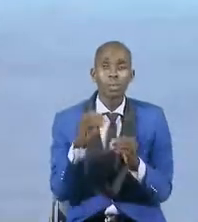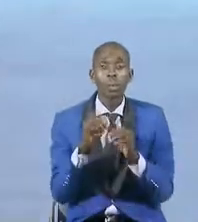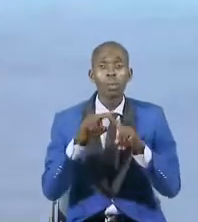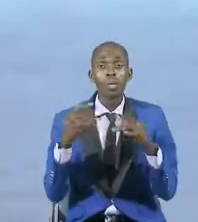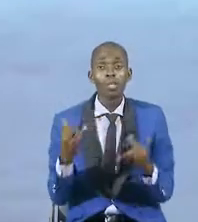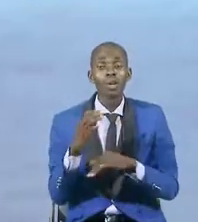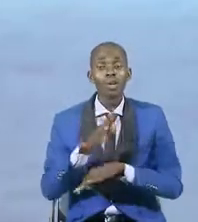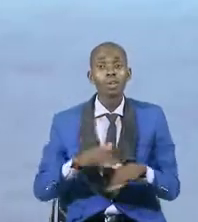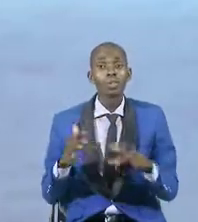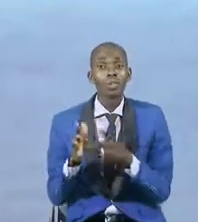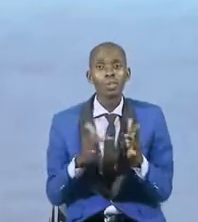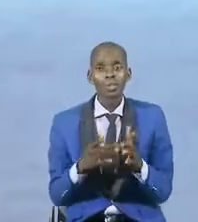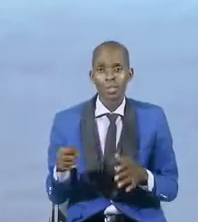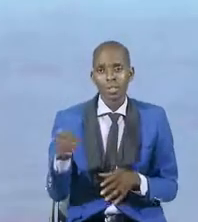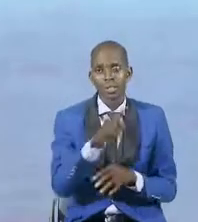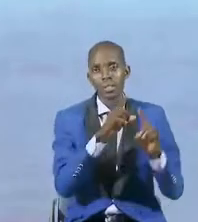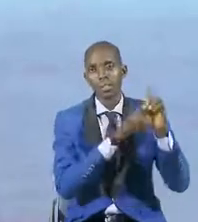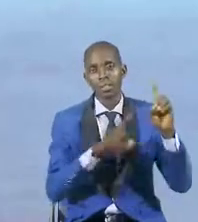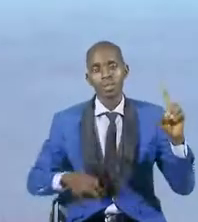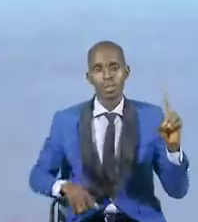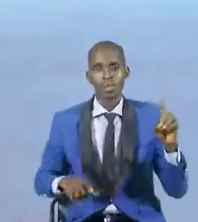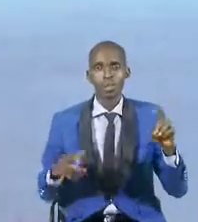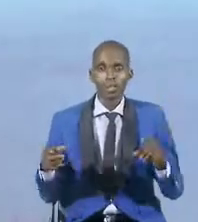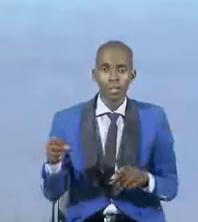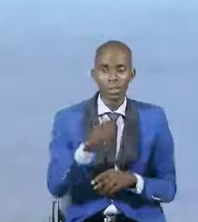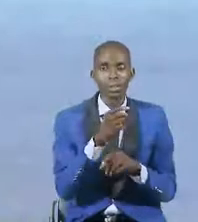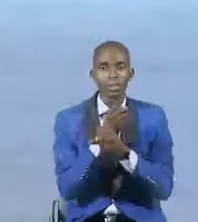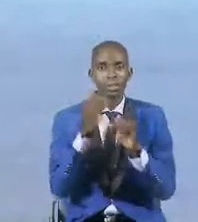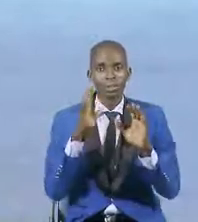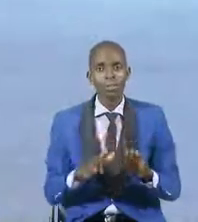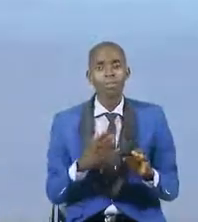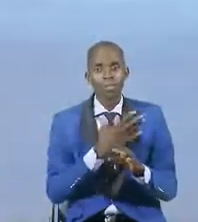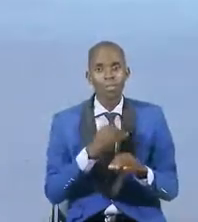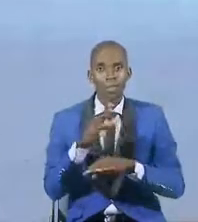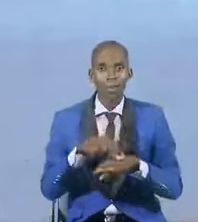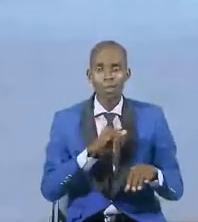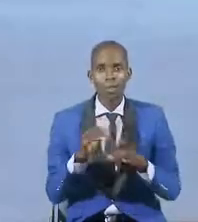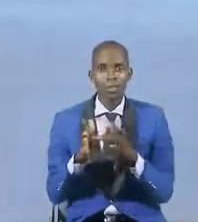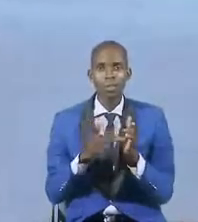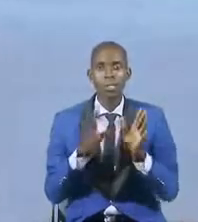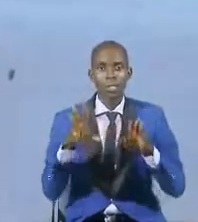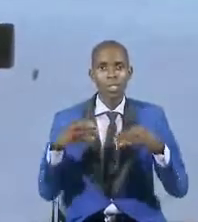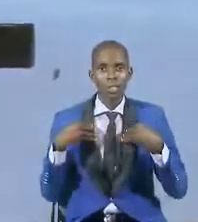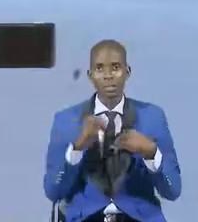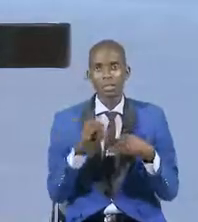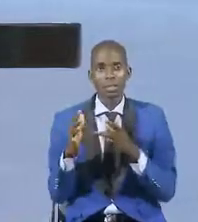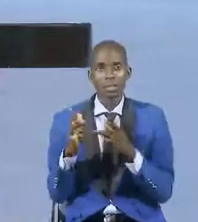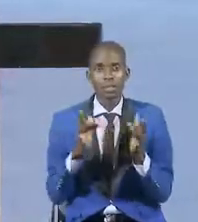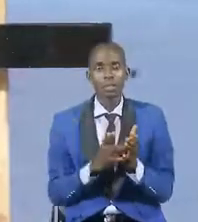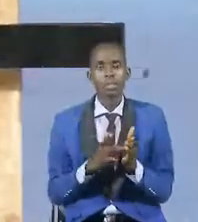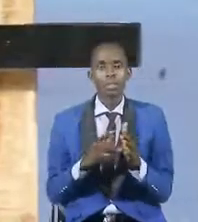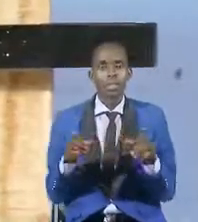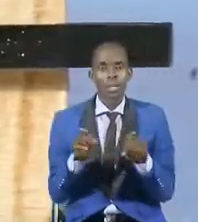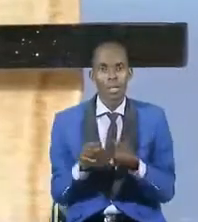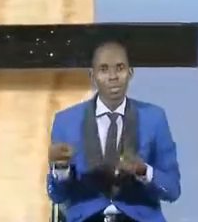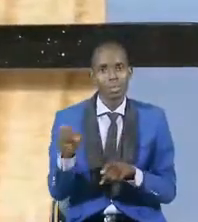le Seigneur, il appelle Jésus leur sauveur. Et il appelle Jésus, il accepte Jésus, il reçoit